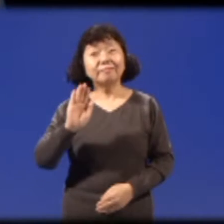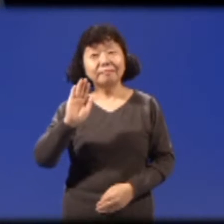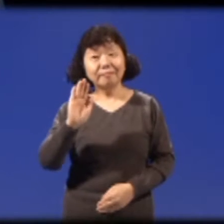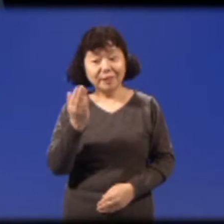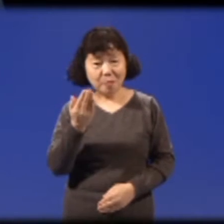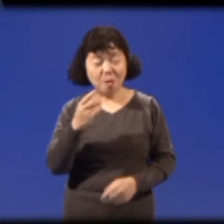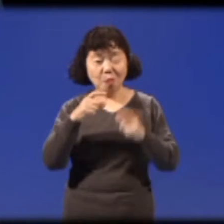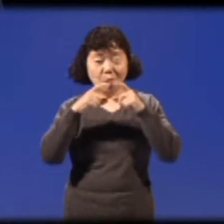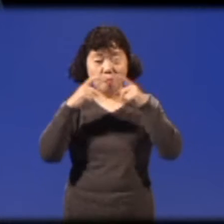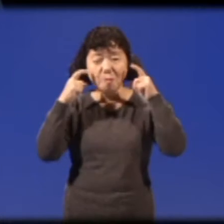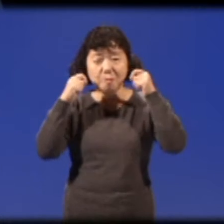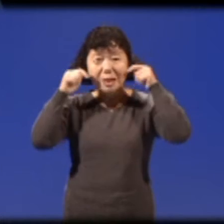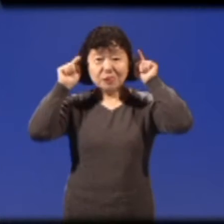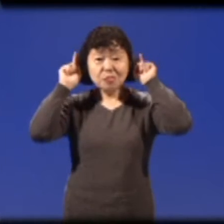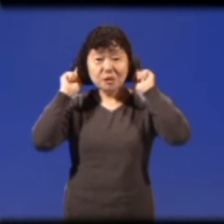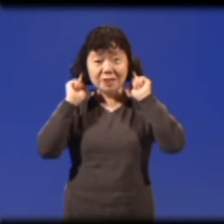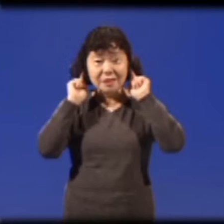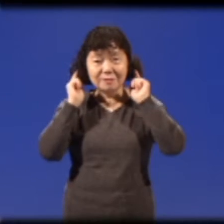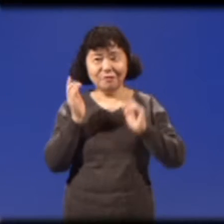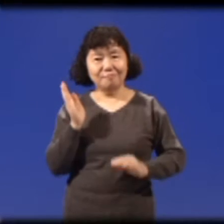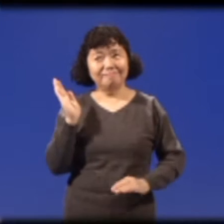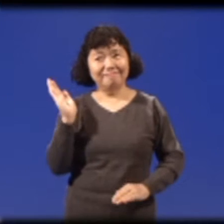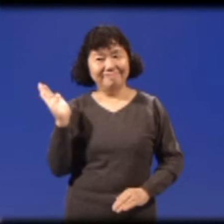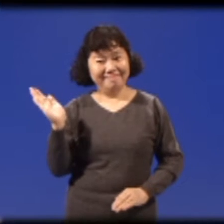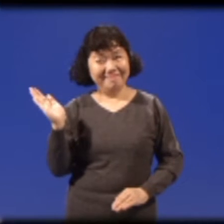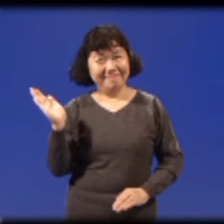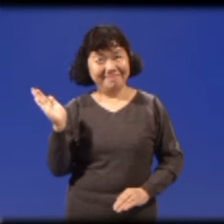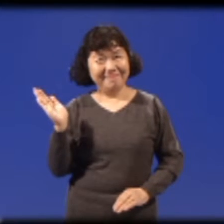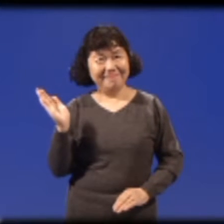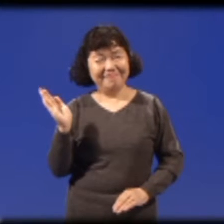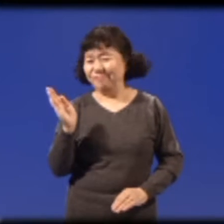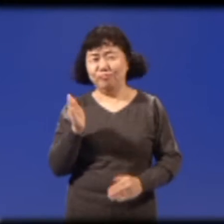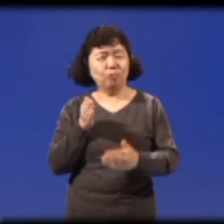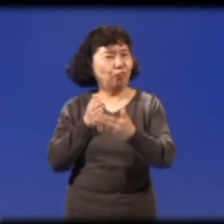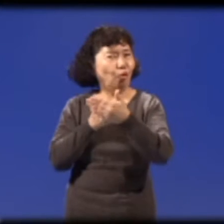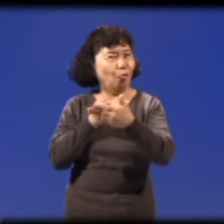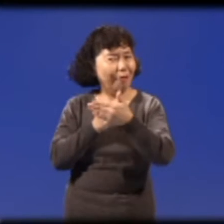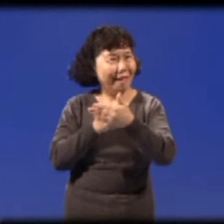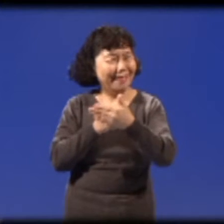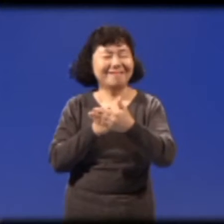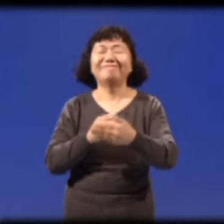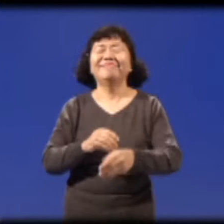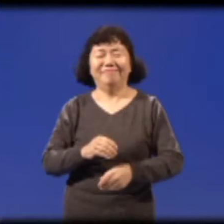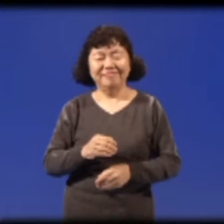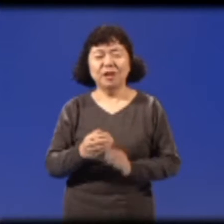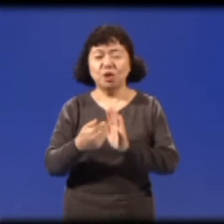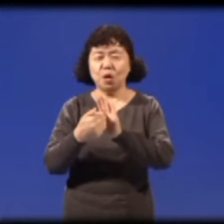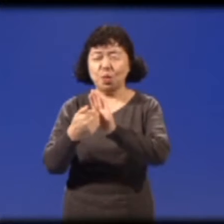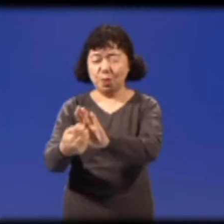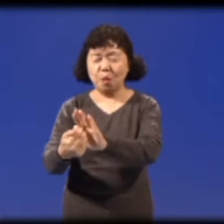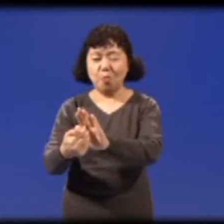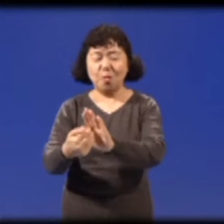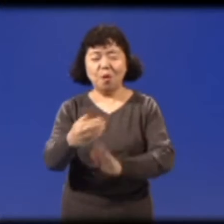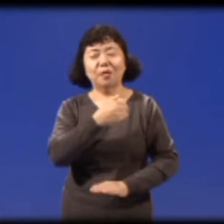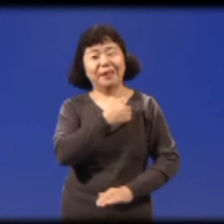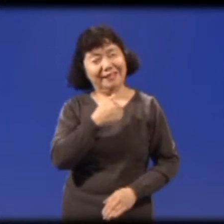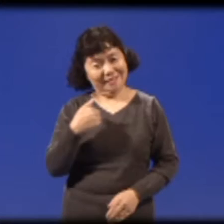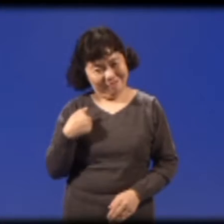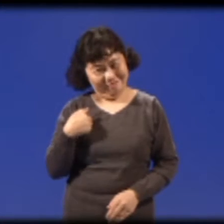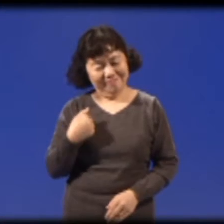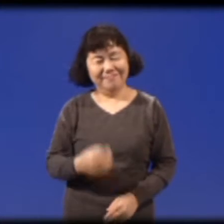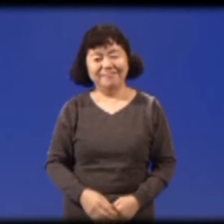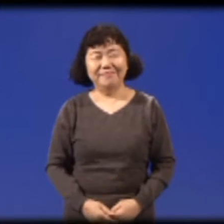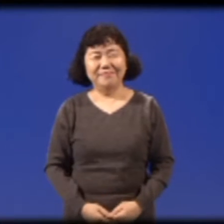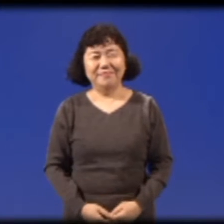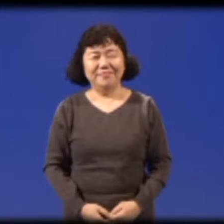でもマスクをしているとしぶきは飛んでいません。これなら予防対策にも期待ができ